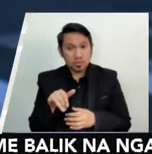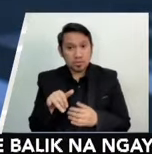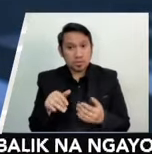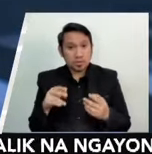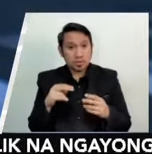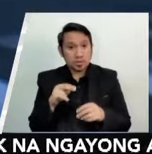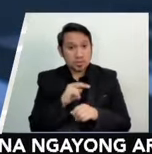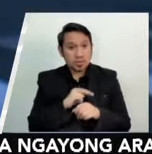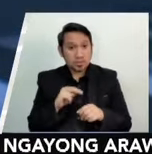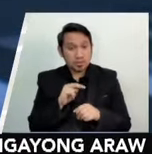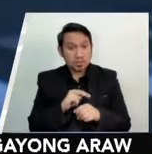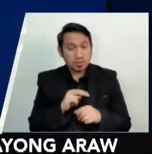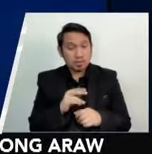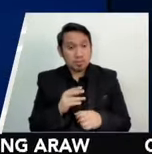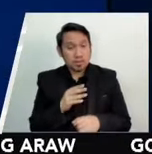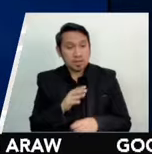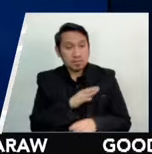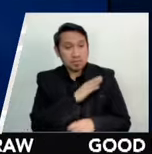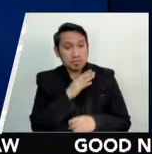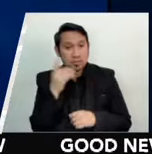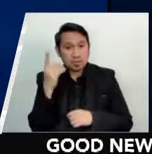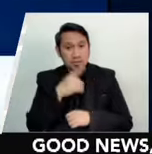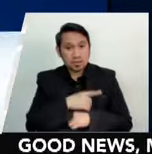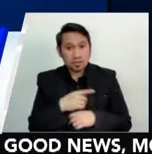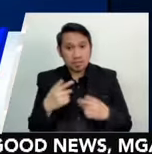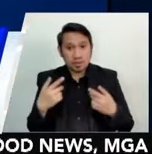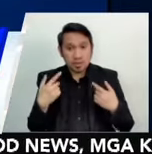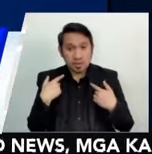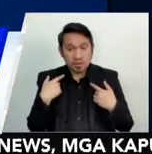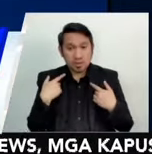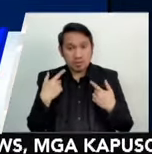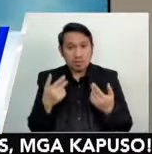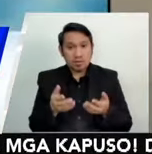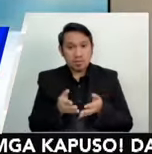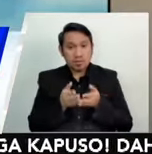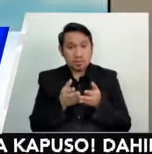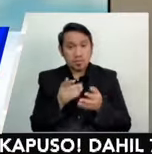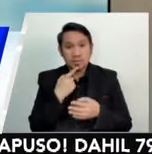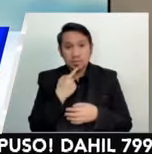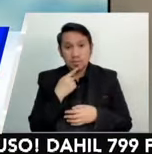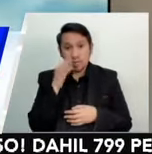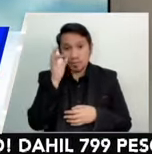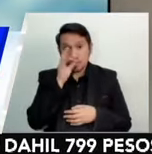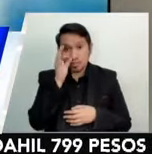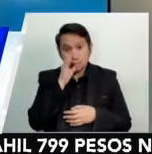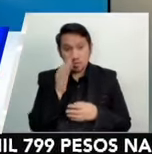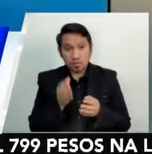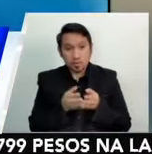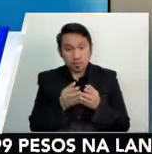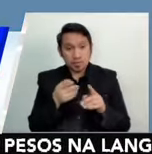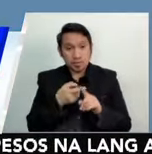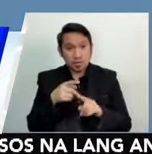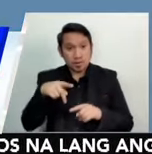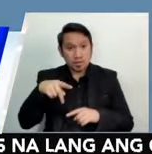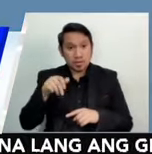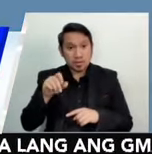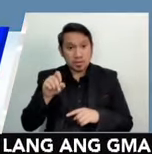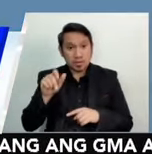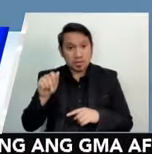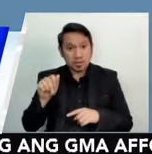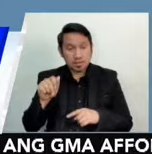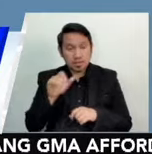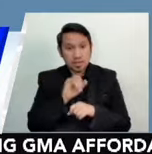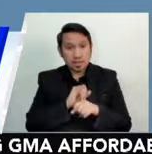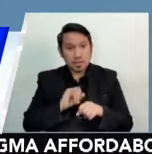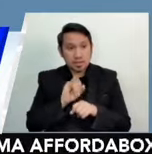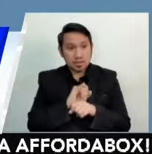parehong lugar ang isang Chinese fishing militia vessel. Ayon sa isang Pilipinong mangingisda sa Pag-asa Island, unang pagkakataon itong